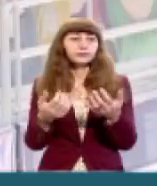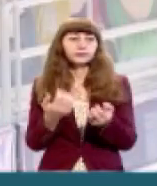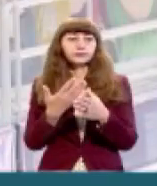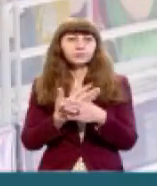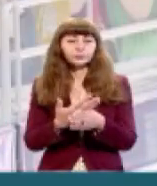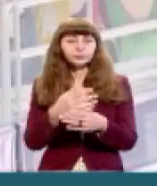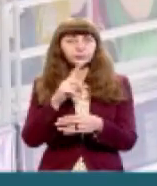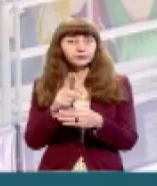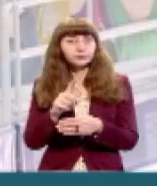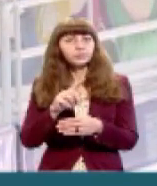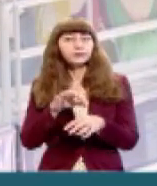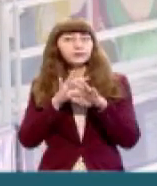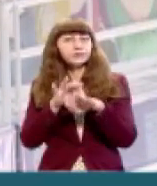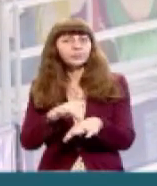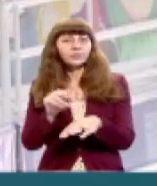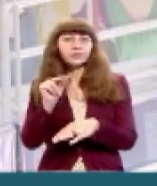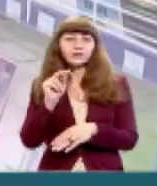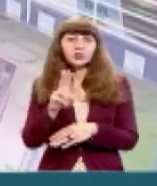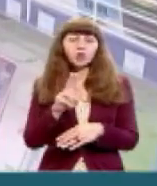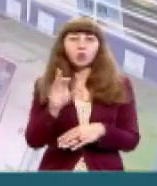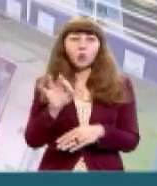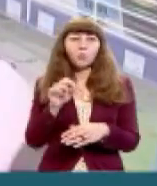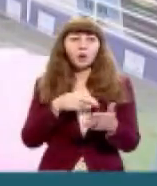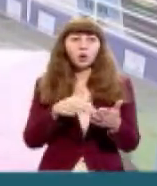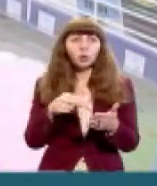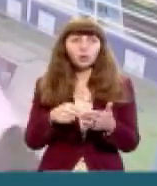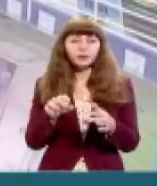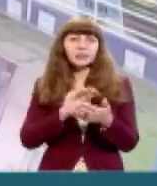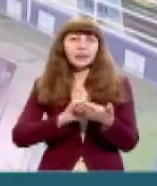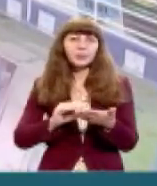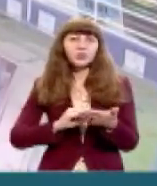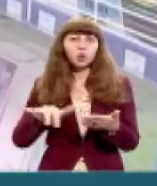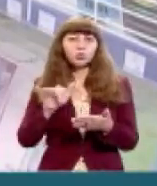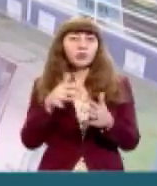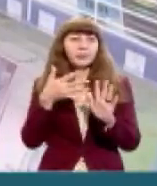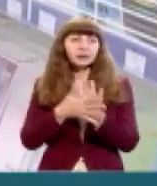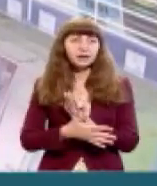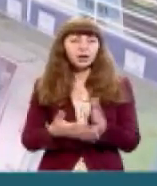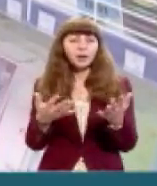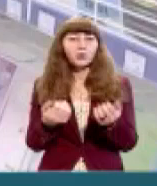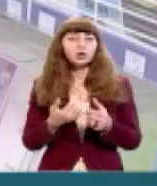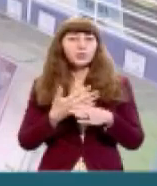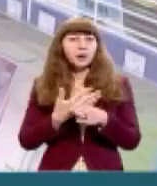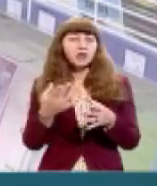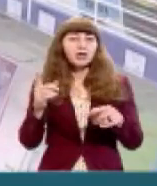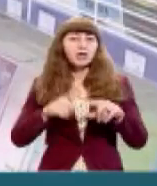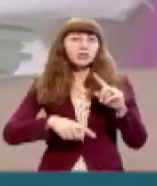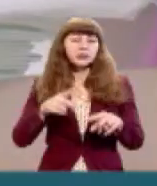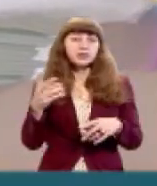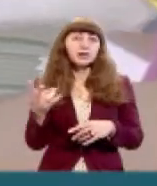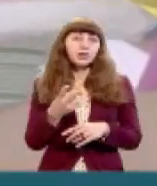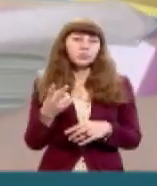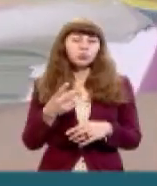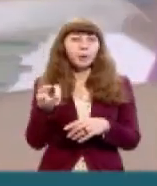түбірдегі келіп қайда жұмсаған көрсетуі тиіс. Көмек алу үшін ата-аналар мектептерге барып өтініш жазып, екінші деңгейдегі банктерде арнайы шот ашып,